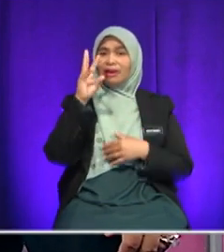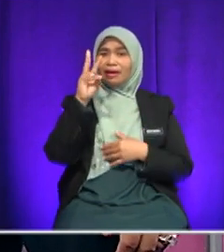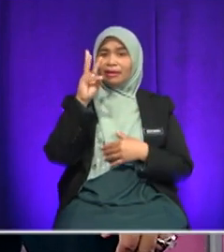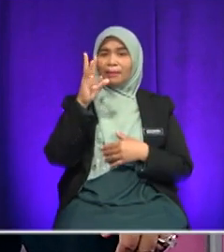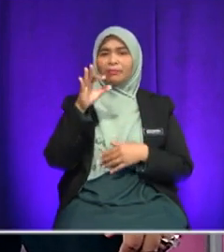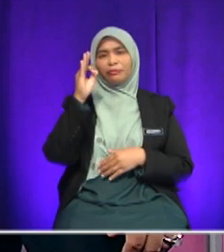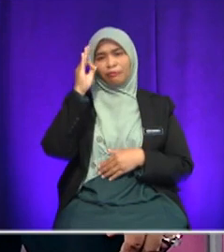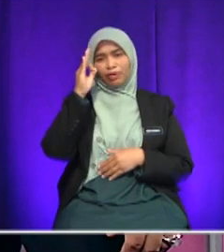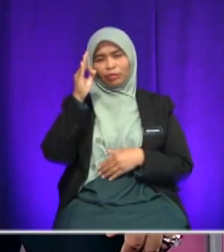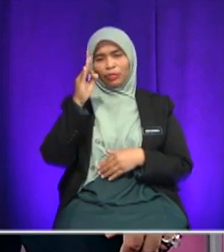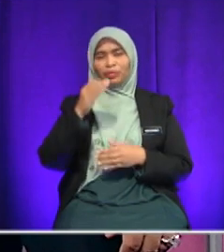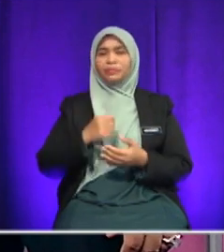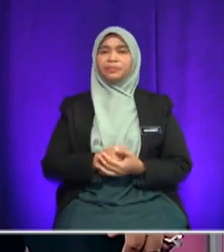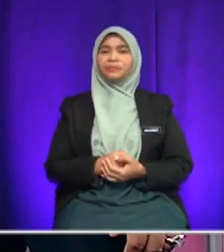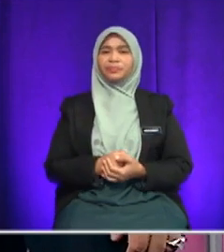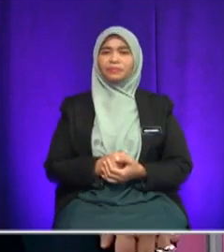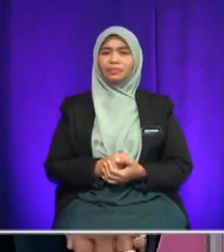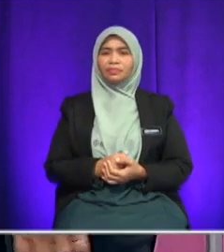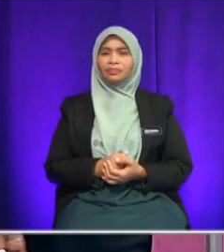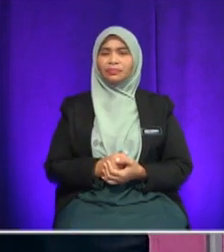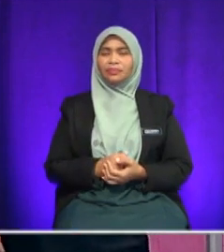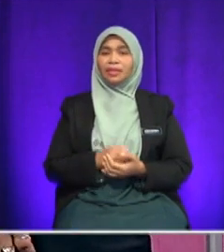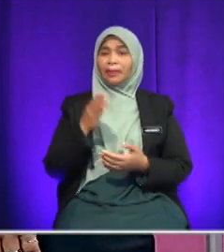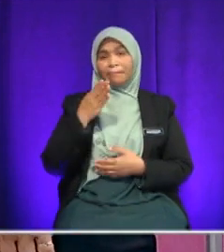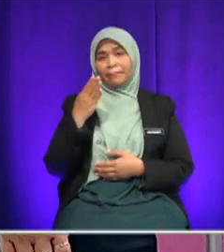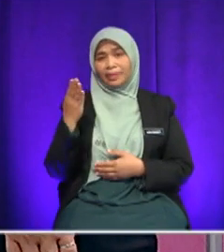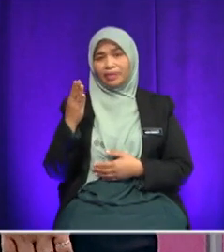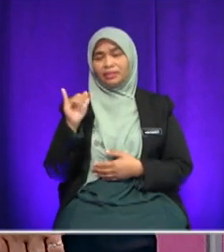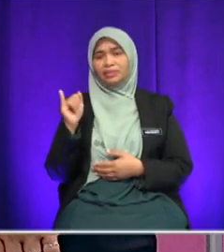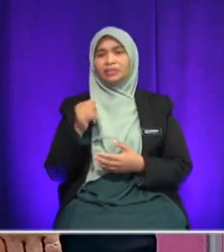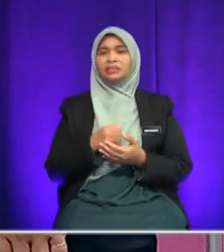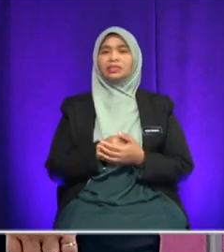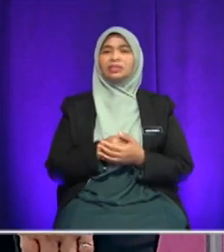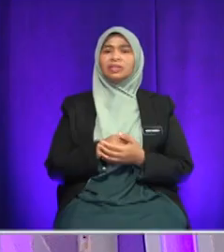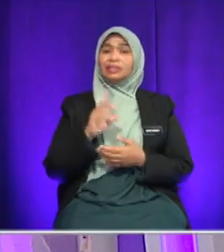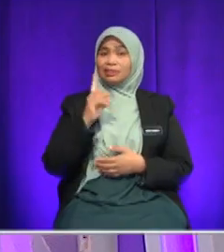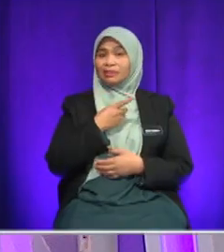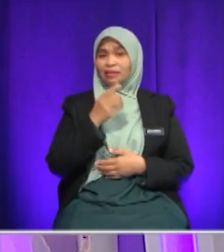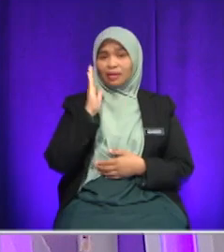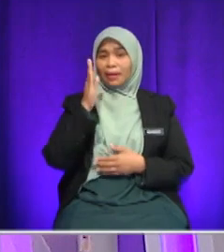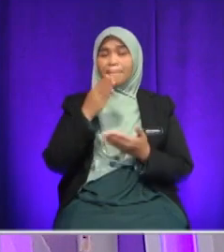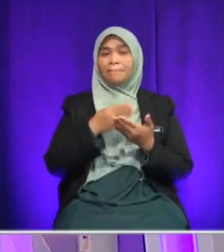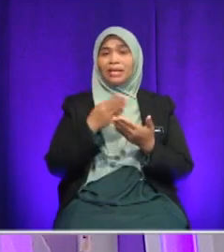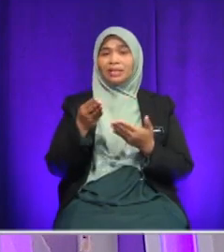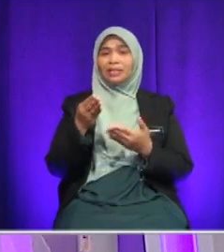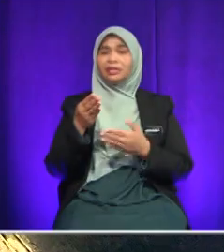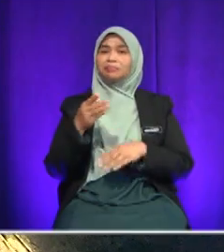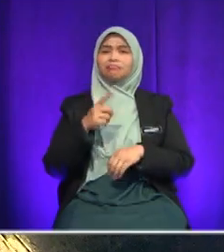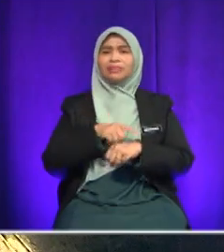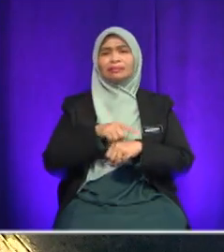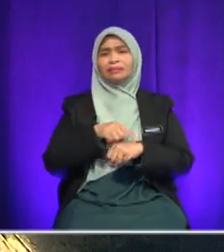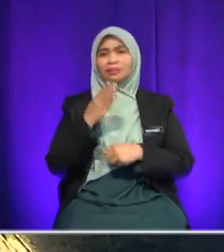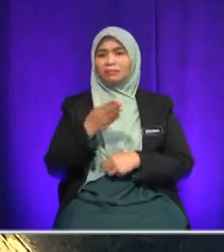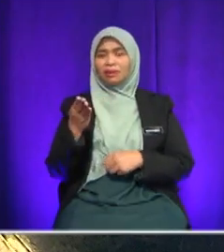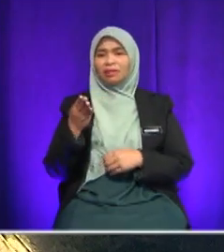kita membeli sesuatu barang. So, biasanya kan, kita akan membeli ketika harga barang